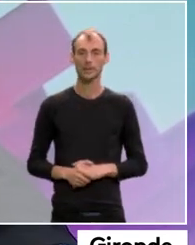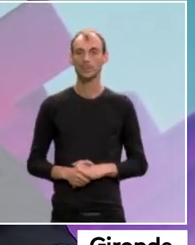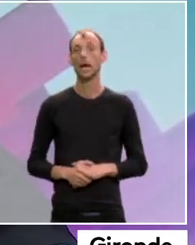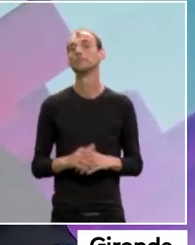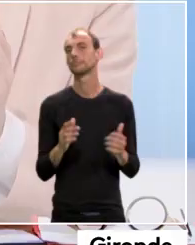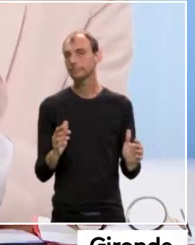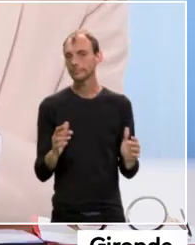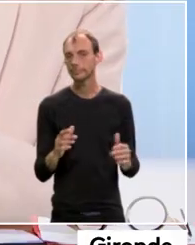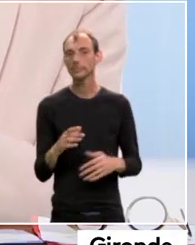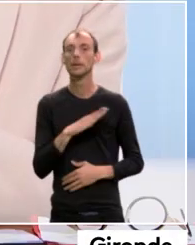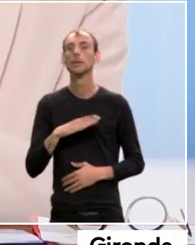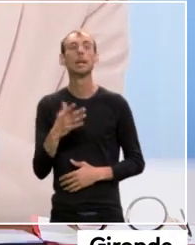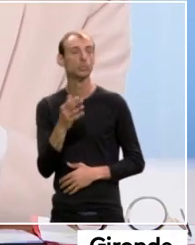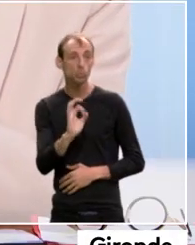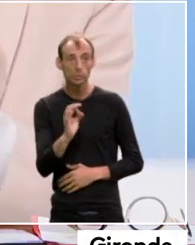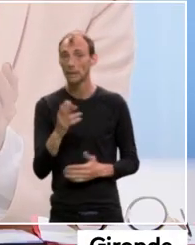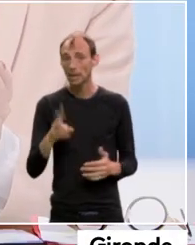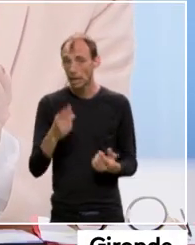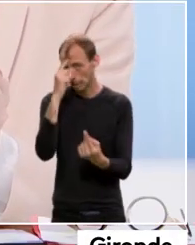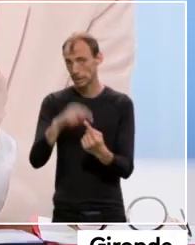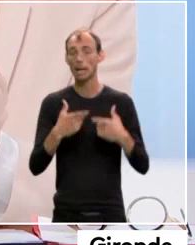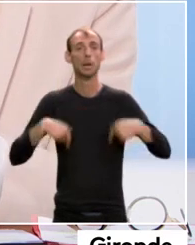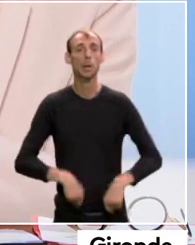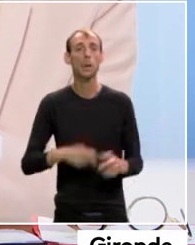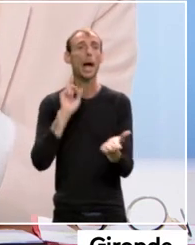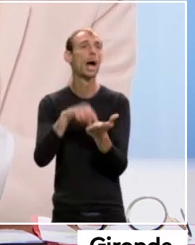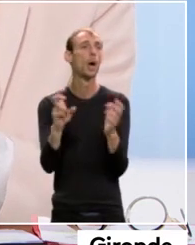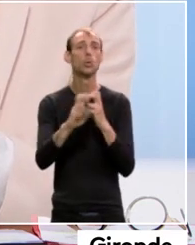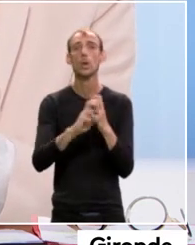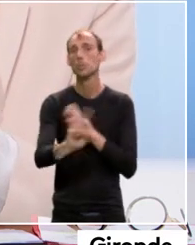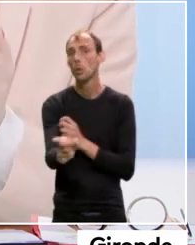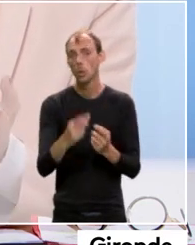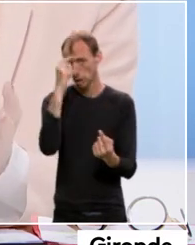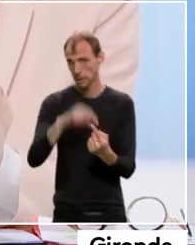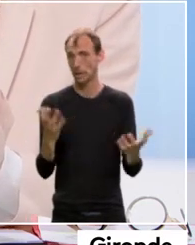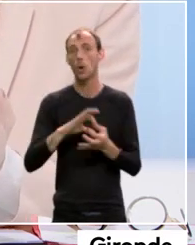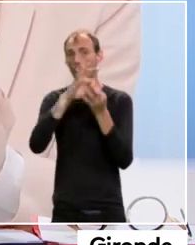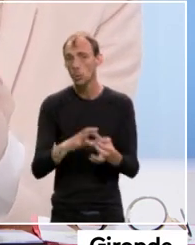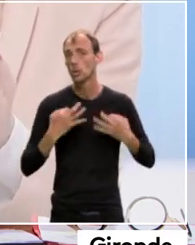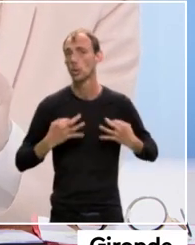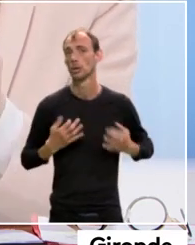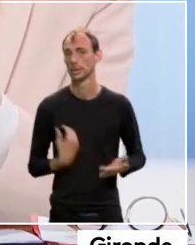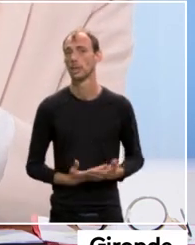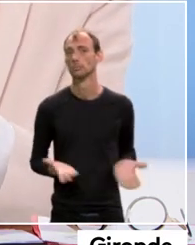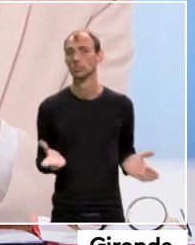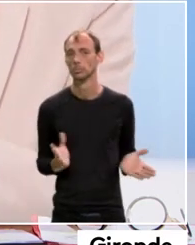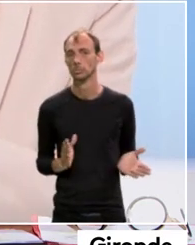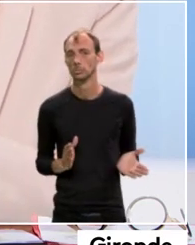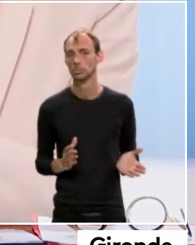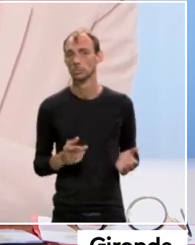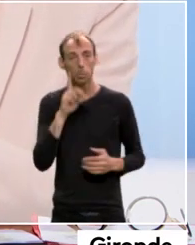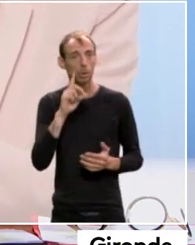on ne parle pas de de maillot de bain à Grenoble non non on parle de laïcité c'est ça dont on parle avec le